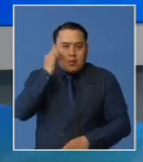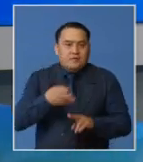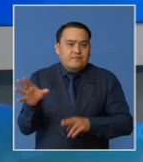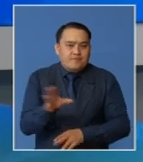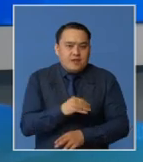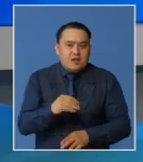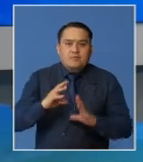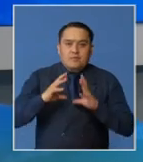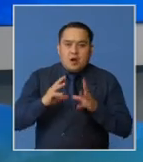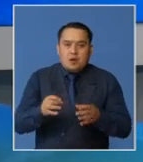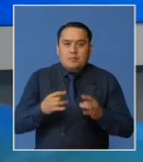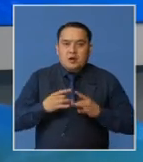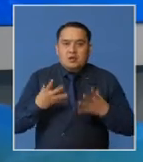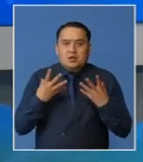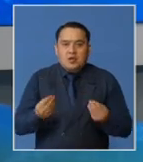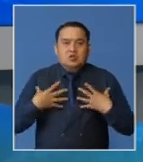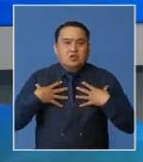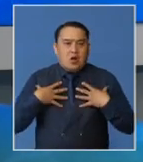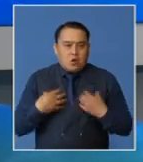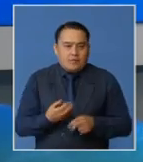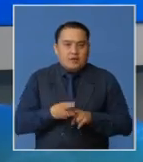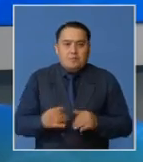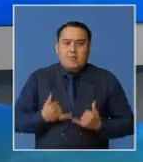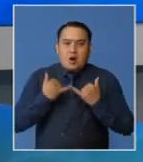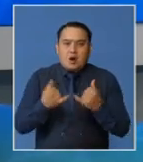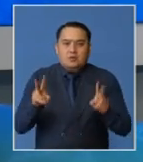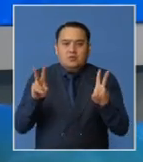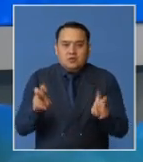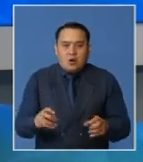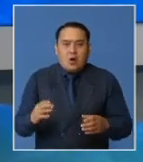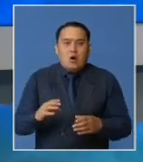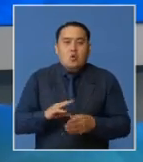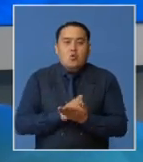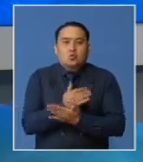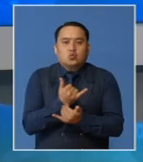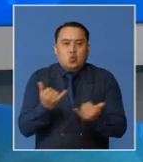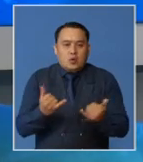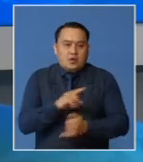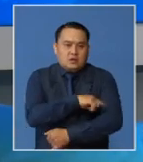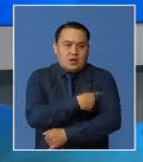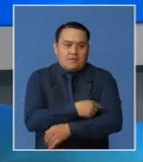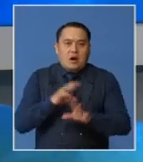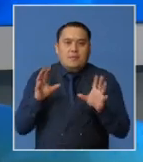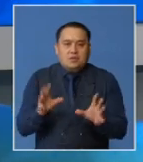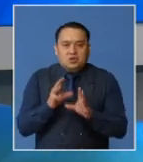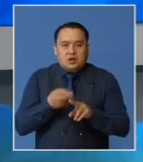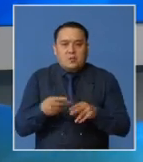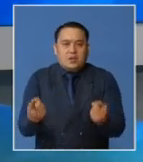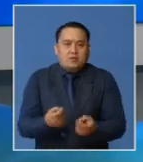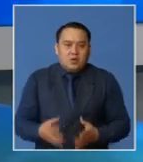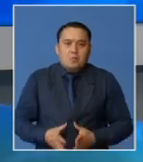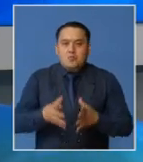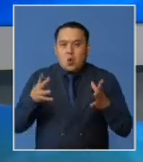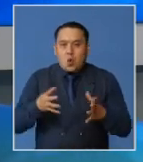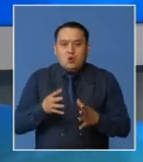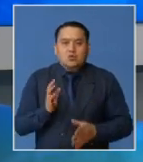Напомним, недавно весь мир отмечал День здоровья, который в этом году посвящен теме всеобщего охвата услугами здравоохранения. Необходимо привлечь как можно